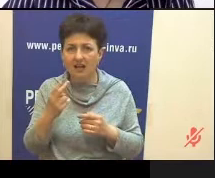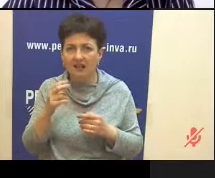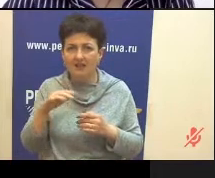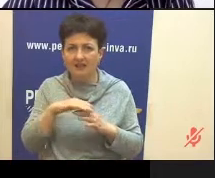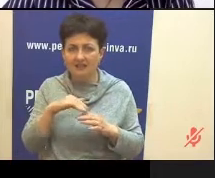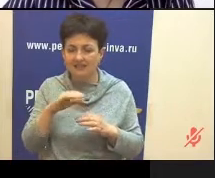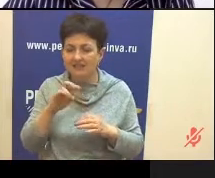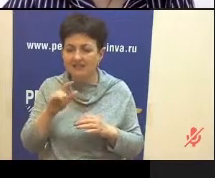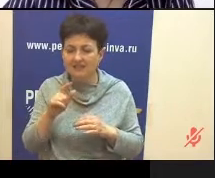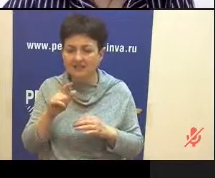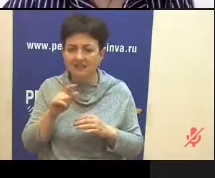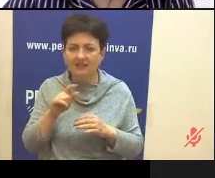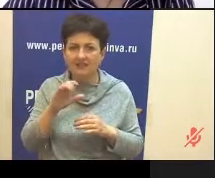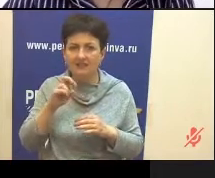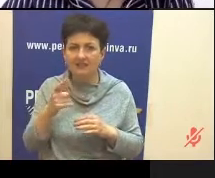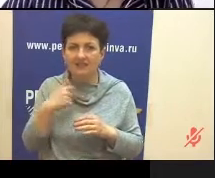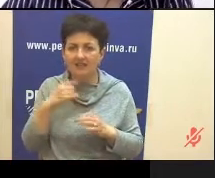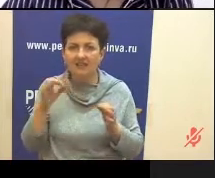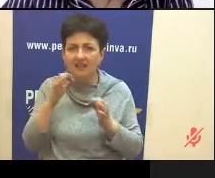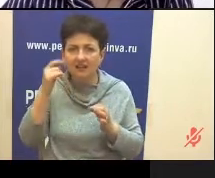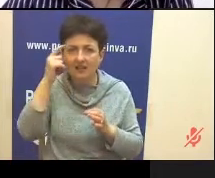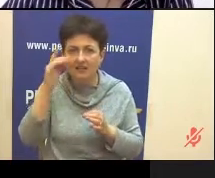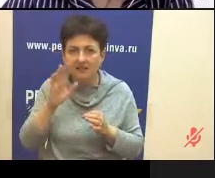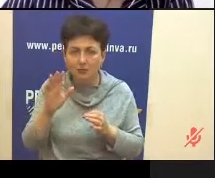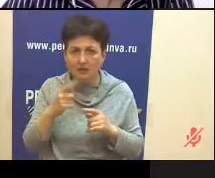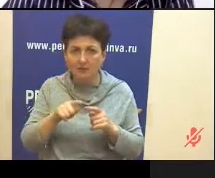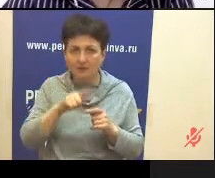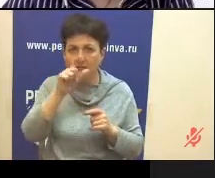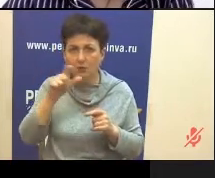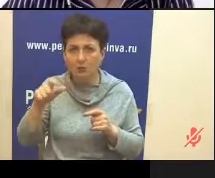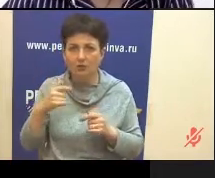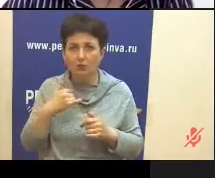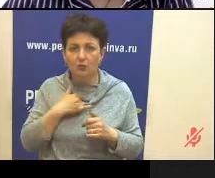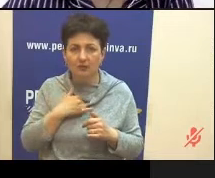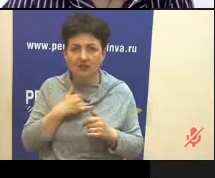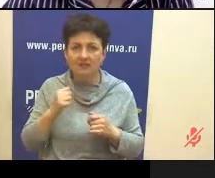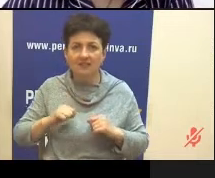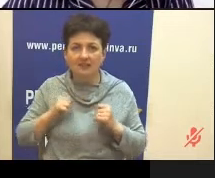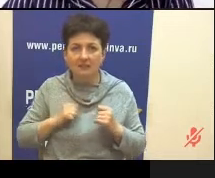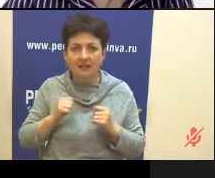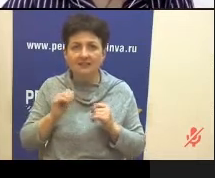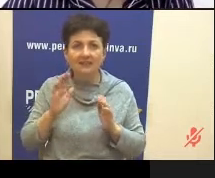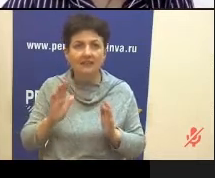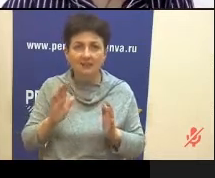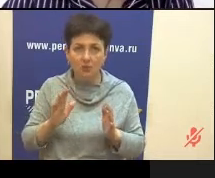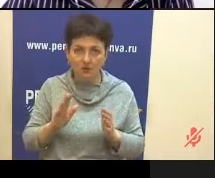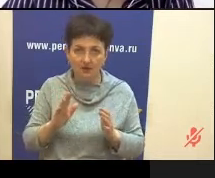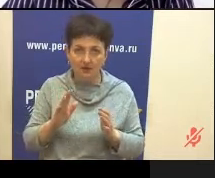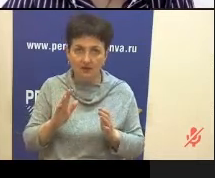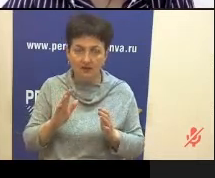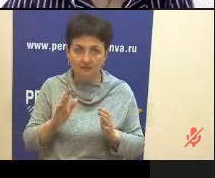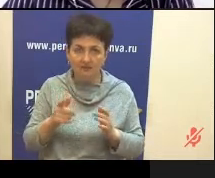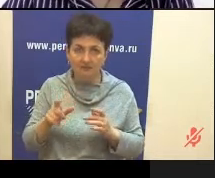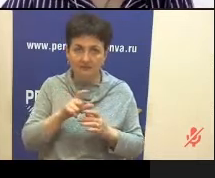дискуссионность поста в социальной сети. Что я имею в виду? Я никогда не думала об этом, но люди у нас стремятся